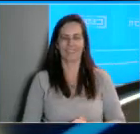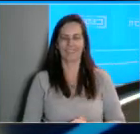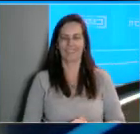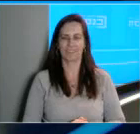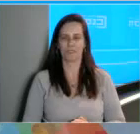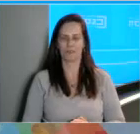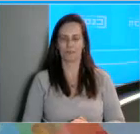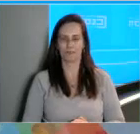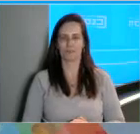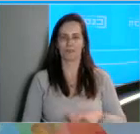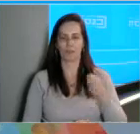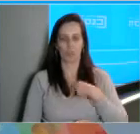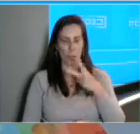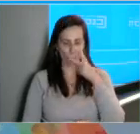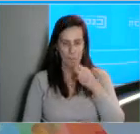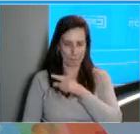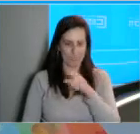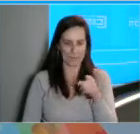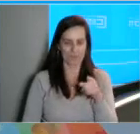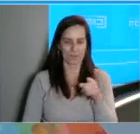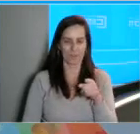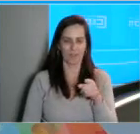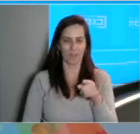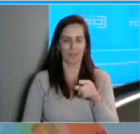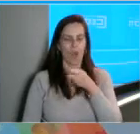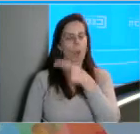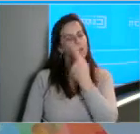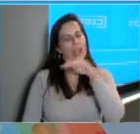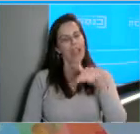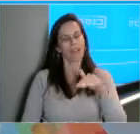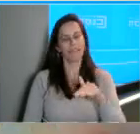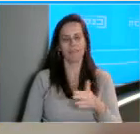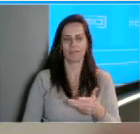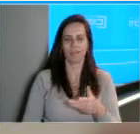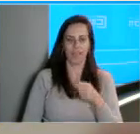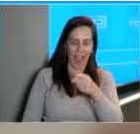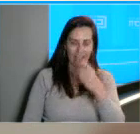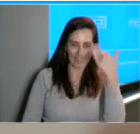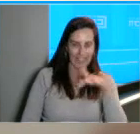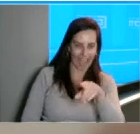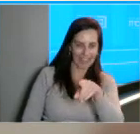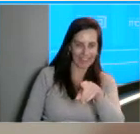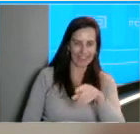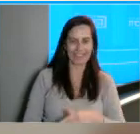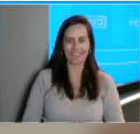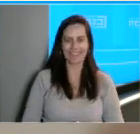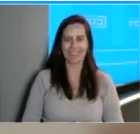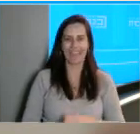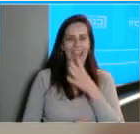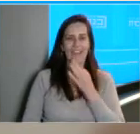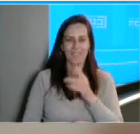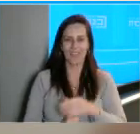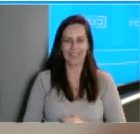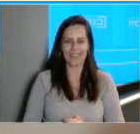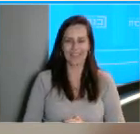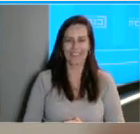כן, כן. כן. אם אנחנו רואים פה בתמונה את עודד הקטן. כן, מה זה אם? רואים פה את התמונה אותי? אוי, איזה